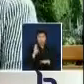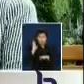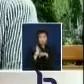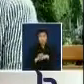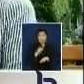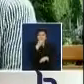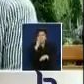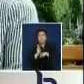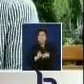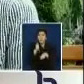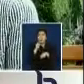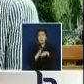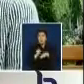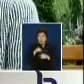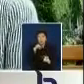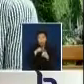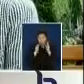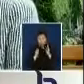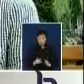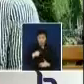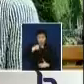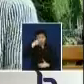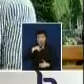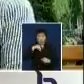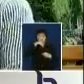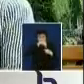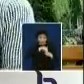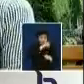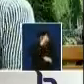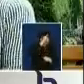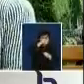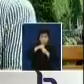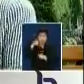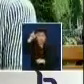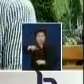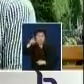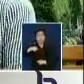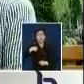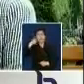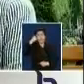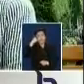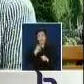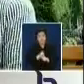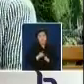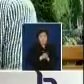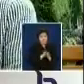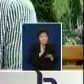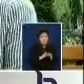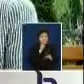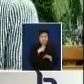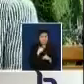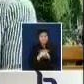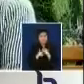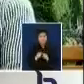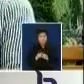ชีพในการที่จะช่วยให้คนไทยที่นี่นะคะทั้งฝรั่งเศสแล้วก็เยอรมันได้มีโอกาสในการต่อยอดแล้วก็พัฒนาความเ